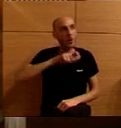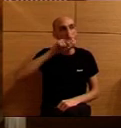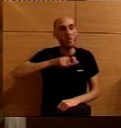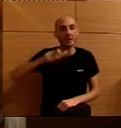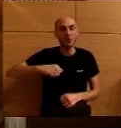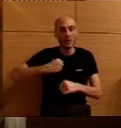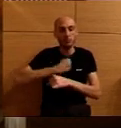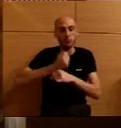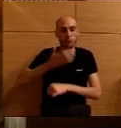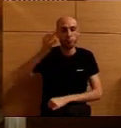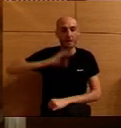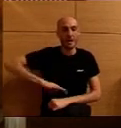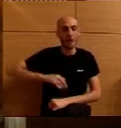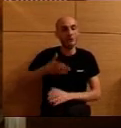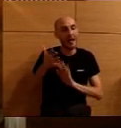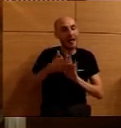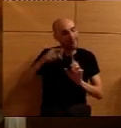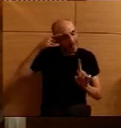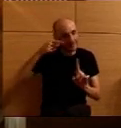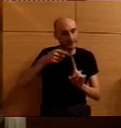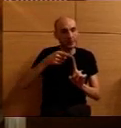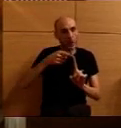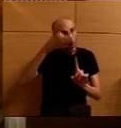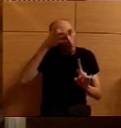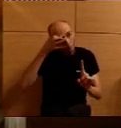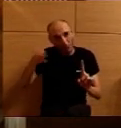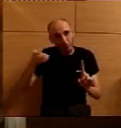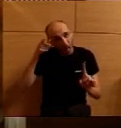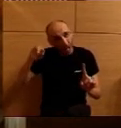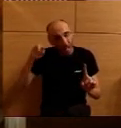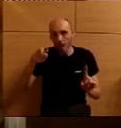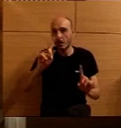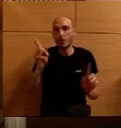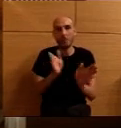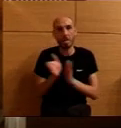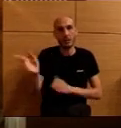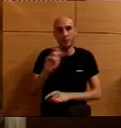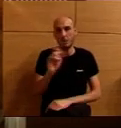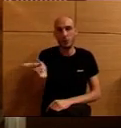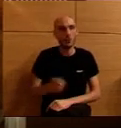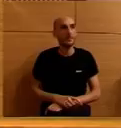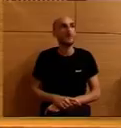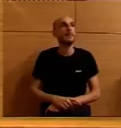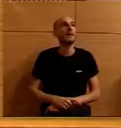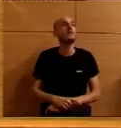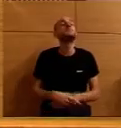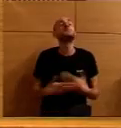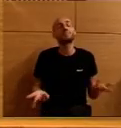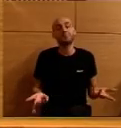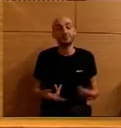parlara d'eixe punt i no del meu poble exclusivament, que és el que ha fet. Bé, senyor Segarra,